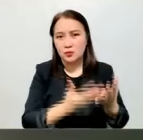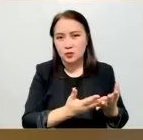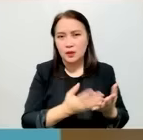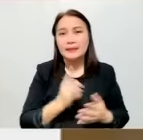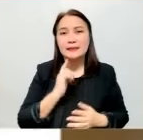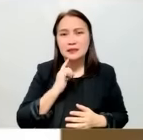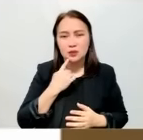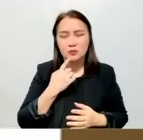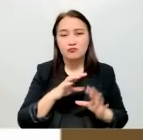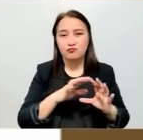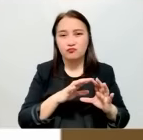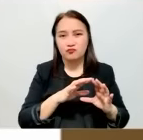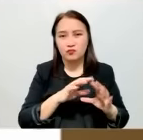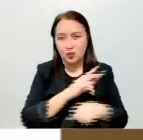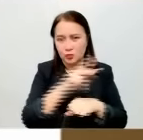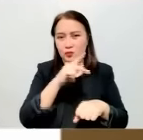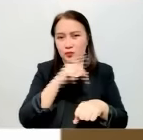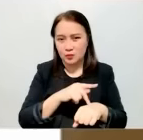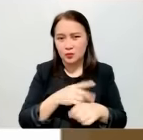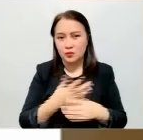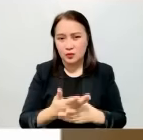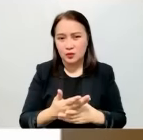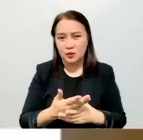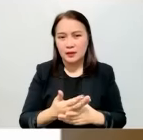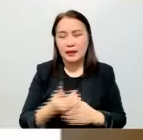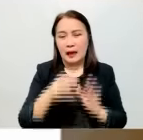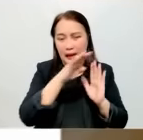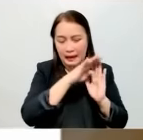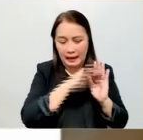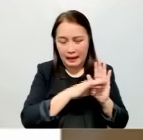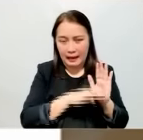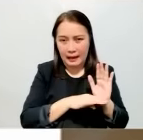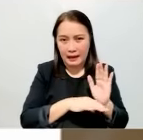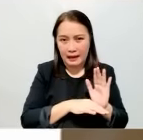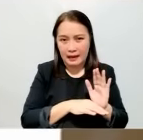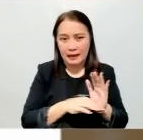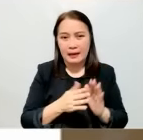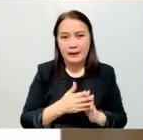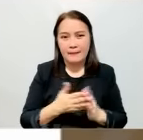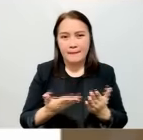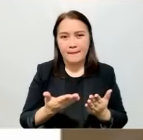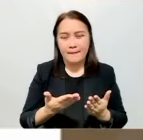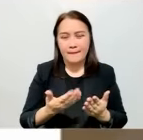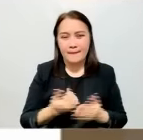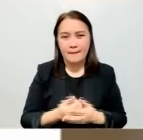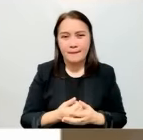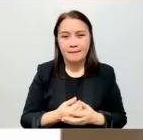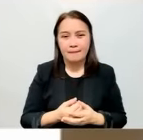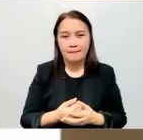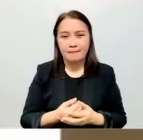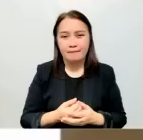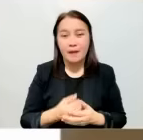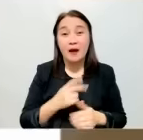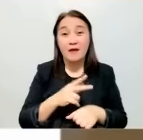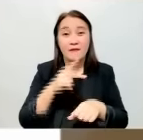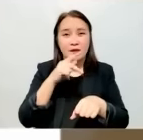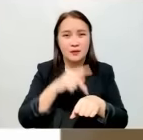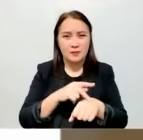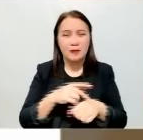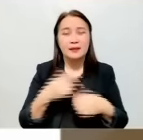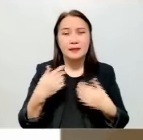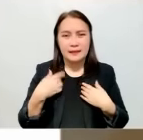terorismo. Lalo't kasama pa rin sa gray list ng Financial Action Task Force ang Pilipinas. Ibig sabihin, isa pa rin tayo